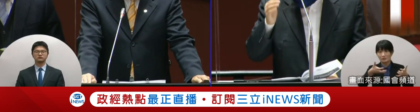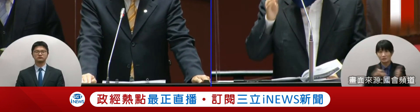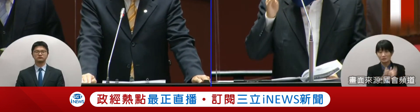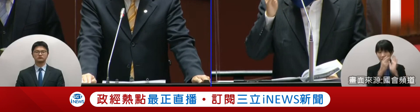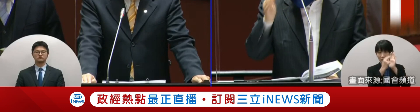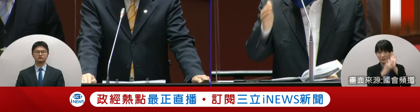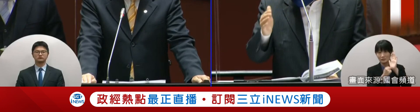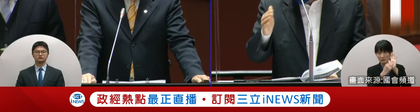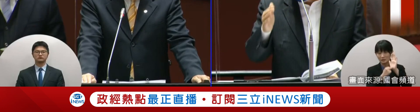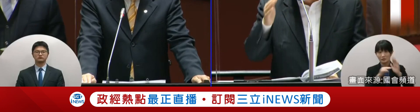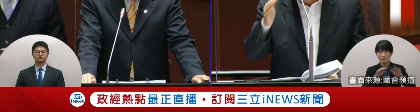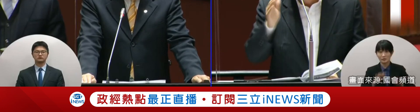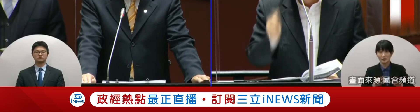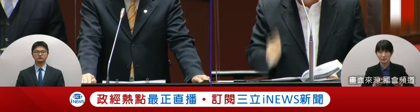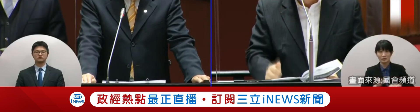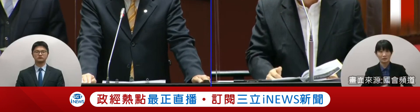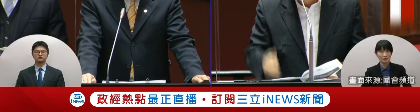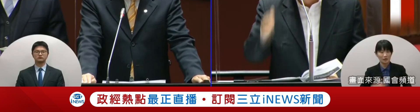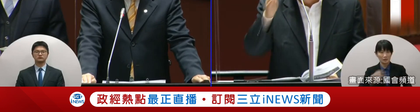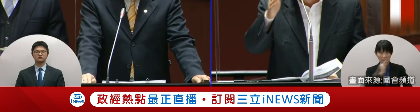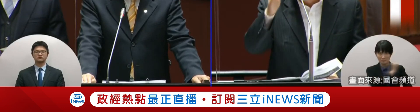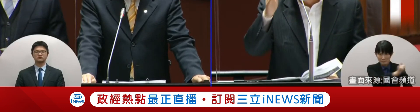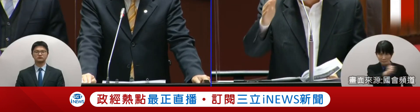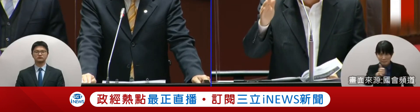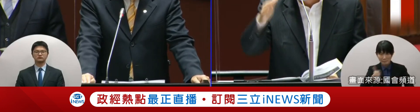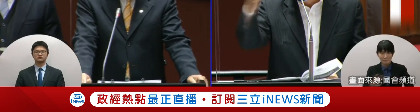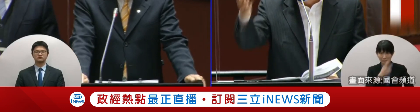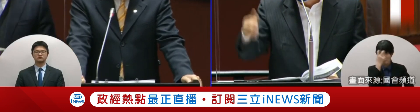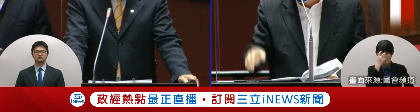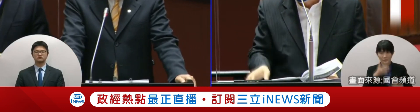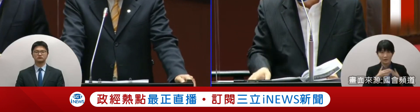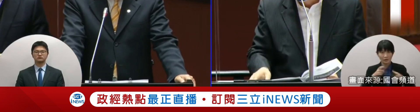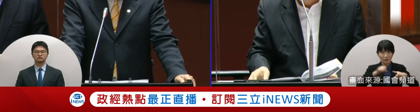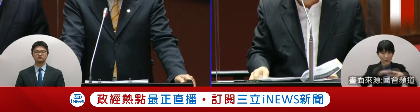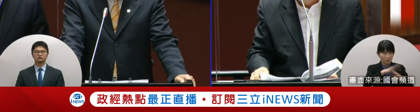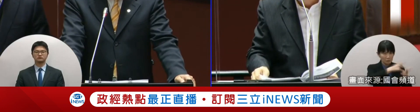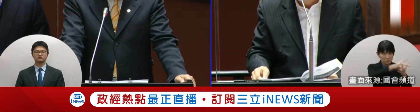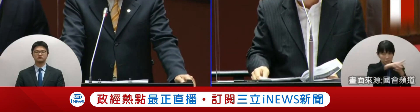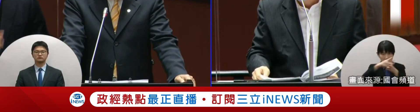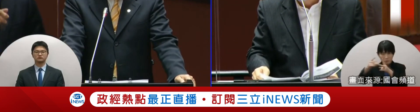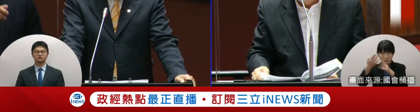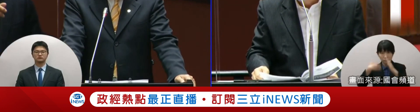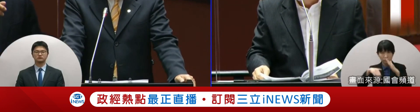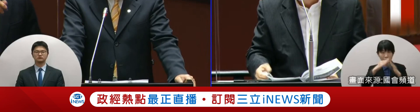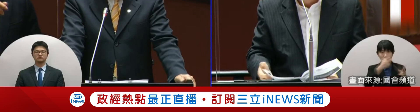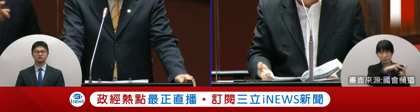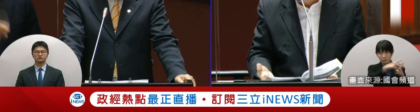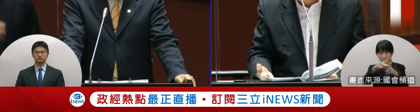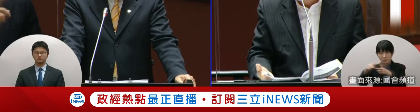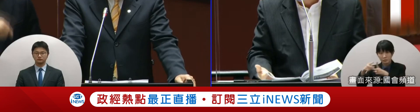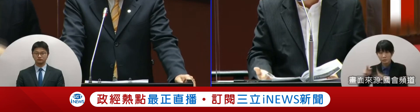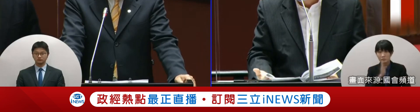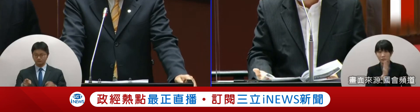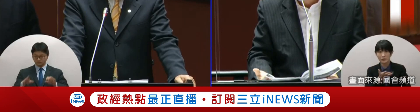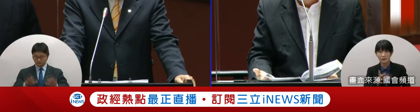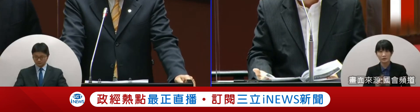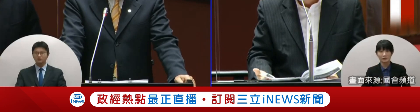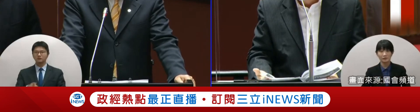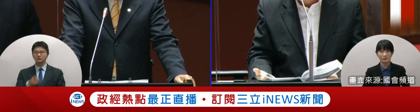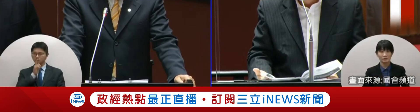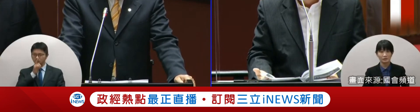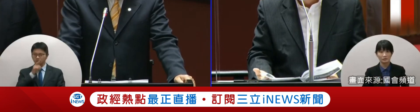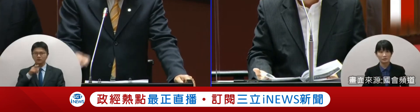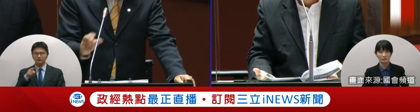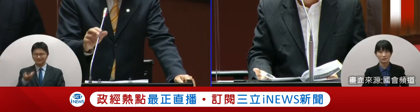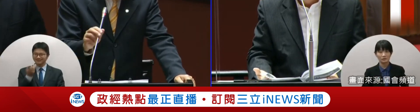说要去彻查各学校，已经函文给各学校，对不对？是不是这样子？ 你这样 部长，你有这样子做了吗？ 不